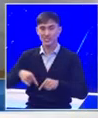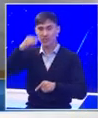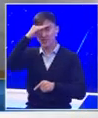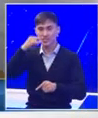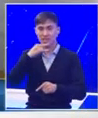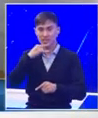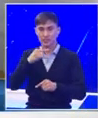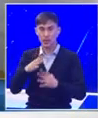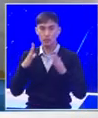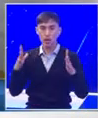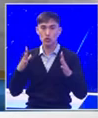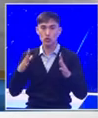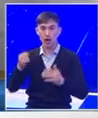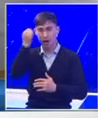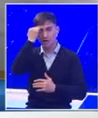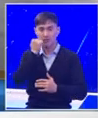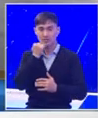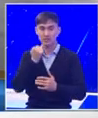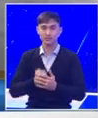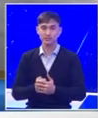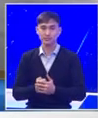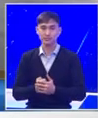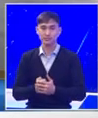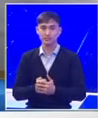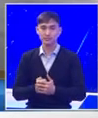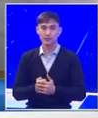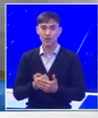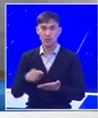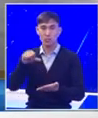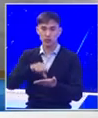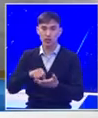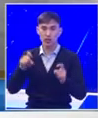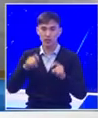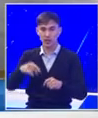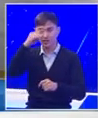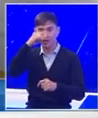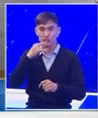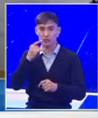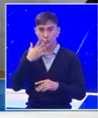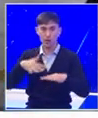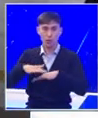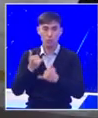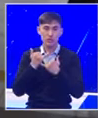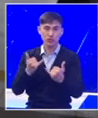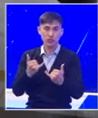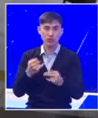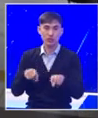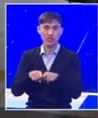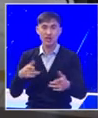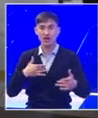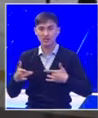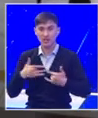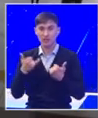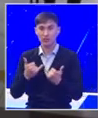Казахстане. Большой алгыс, рахмет, они вот посвящают казахскому народу. Вот это вот концерт